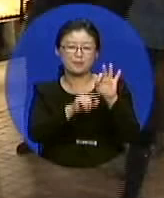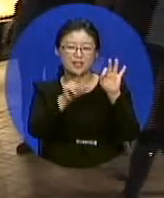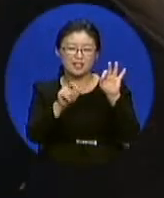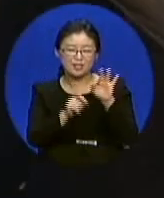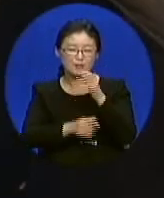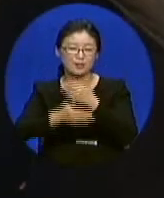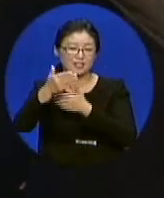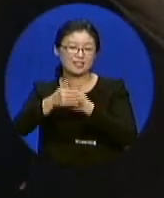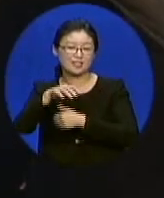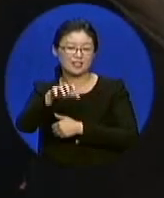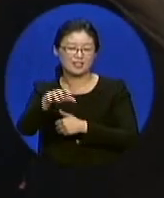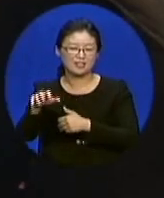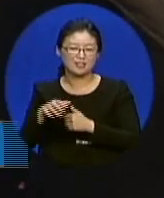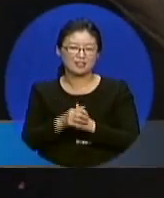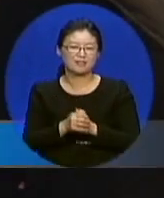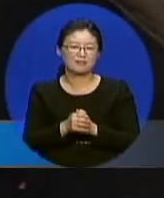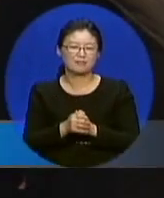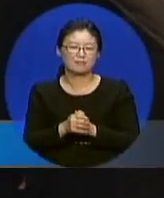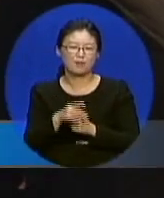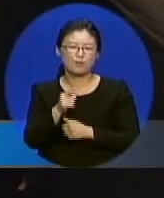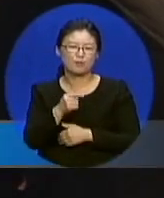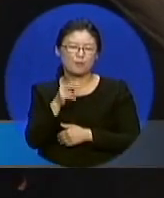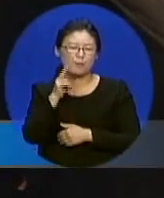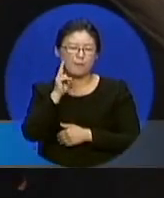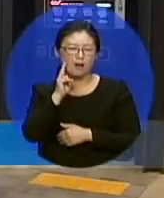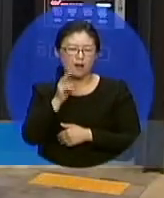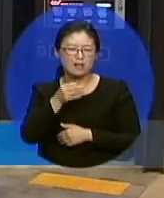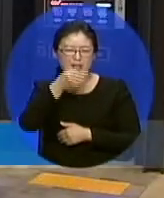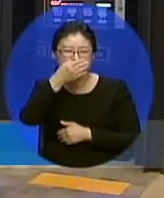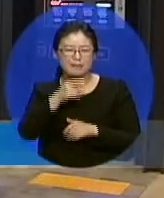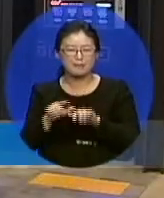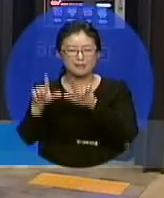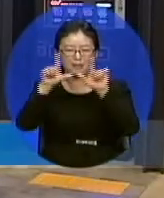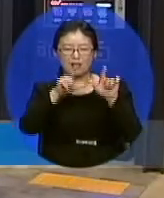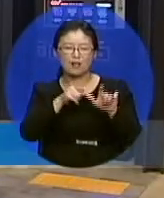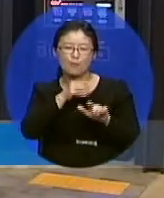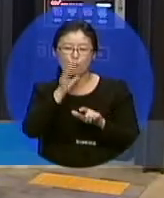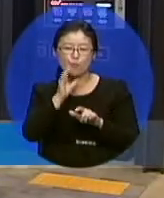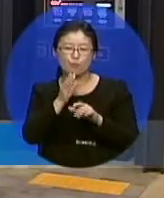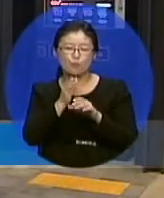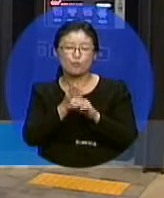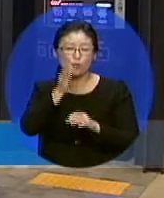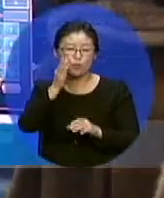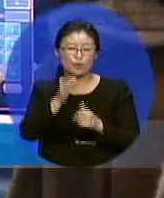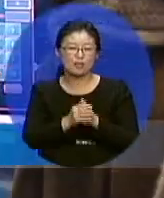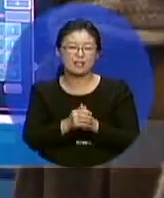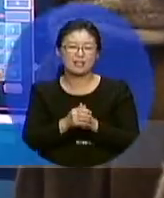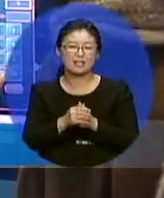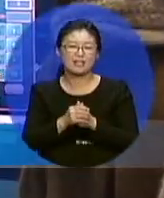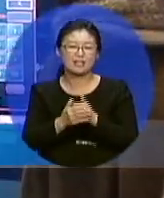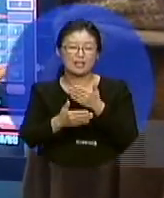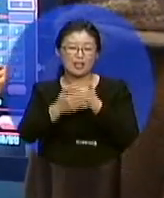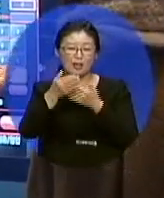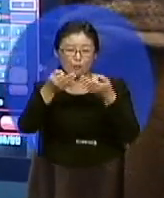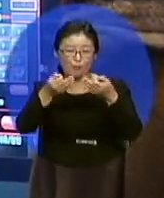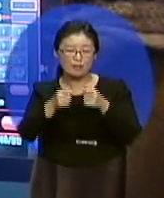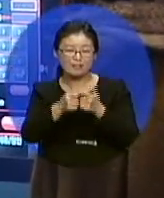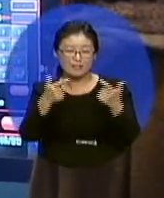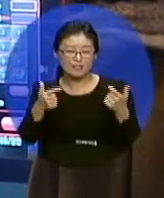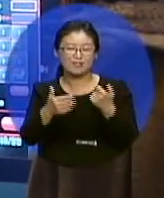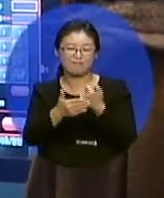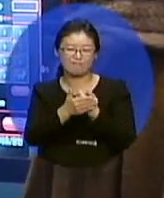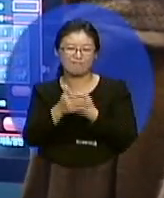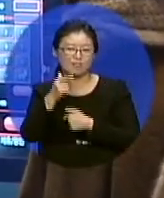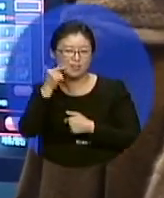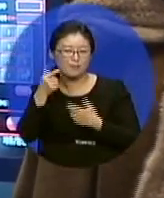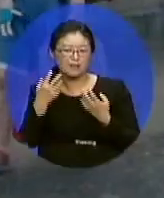극장가. 전문가들은 각박한 세태와 중장년층의 관객 증가를 현실성 있는 소재들이 관객을 끄는 요인으로